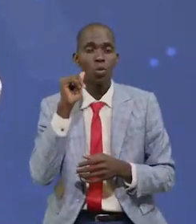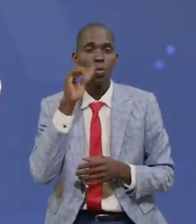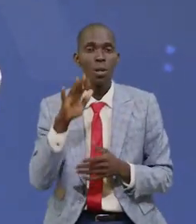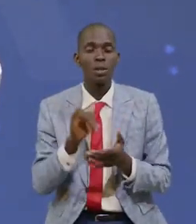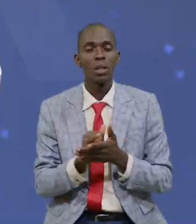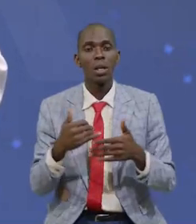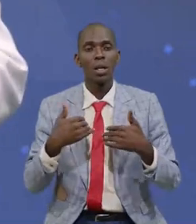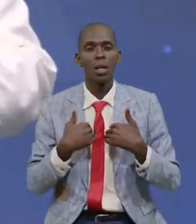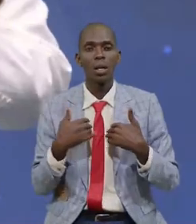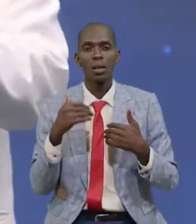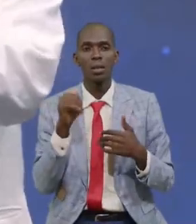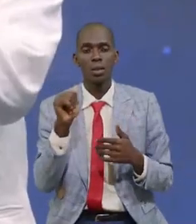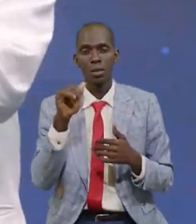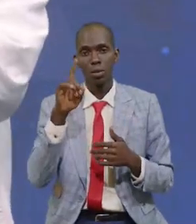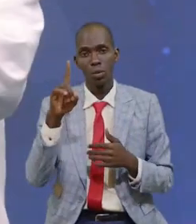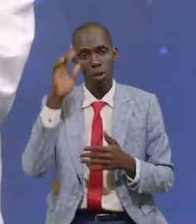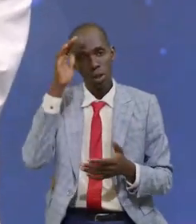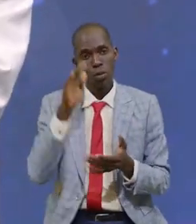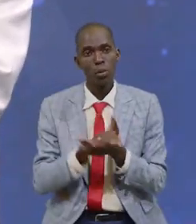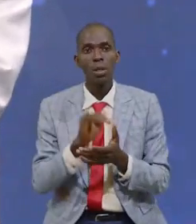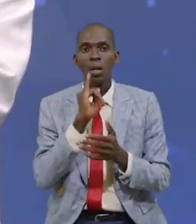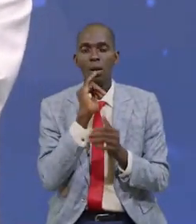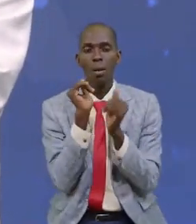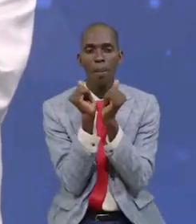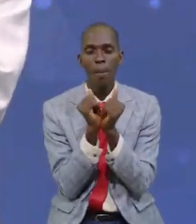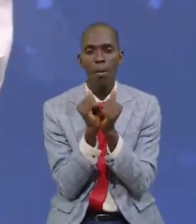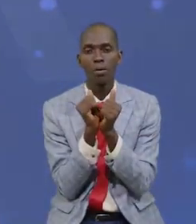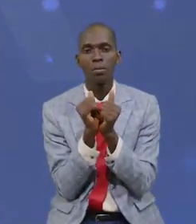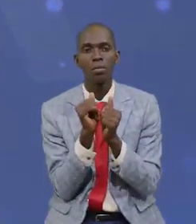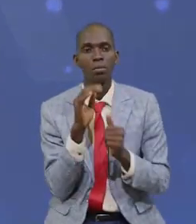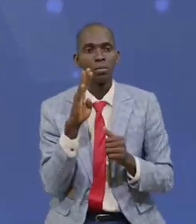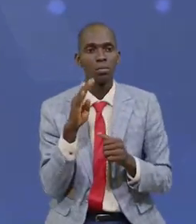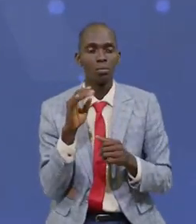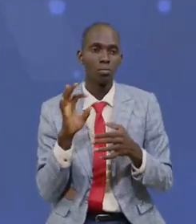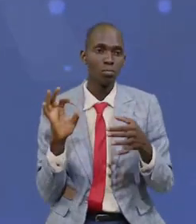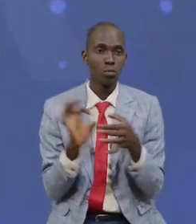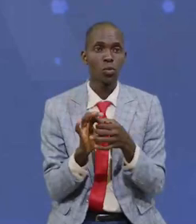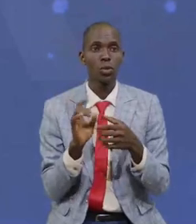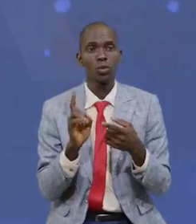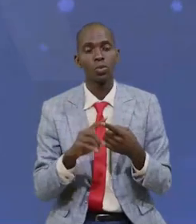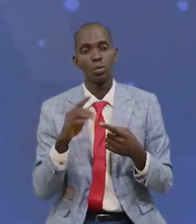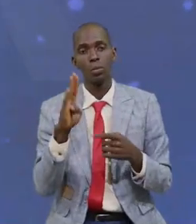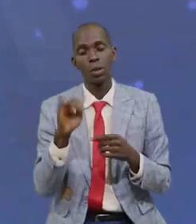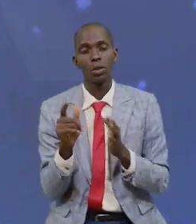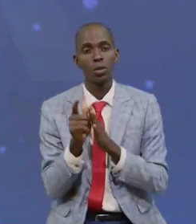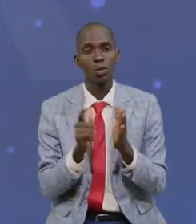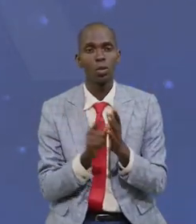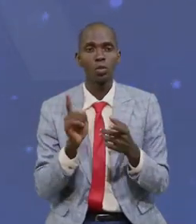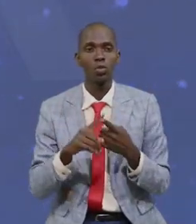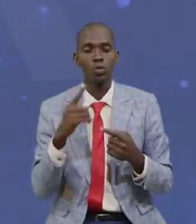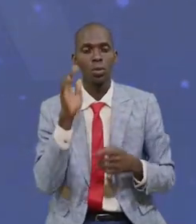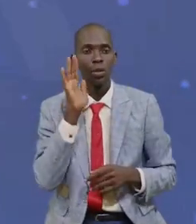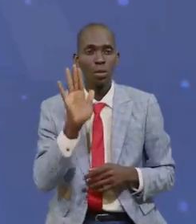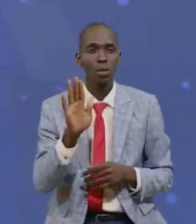Ainsi, une femme mariée est liée par la loi à son mari tant